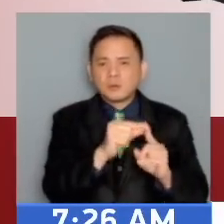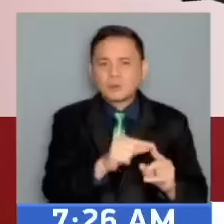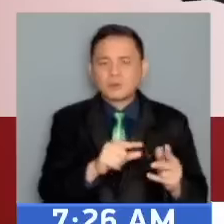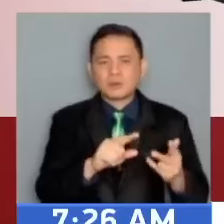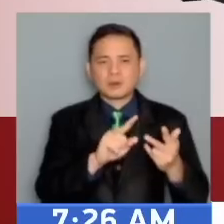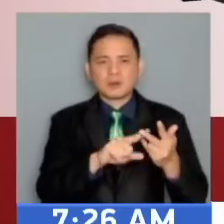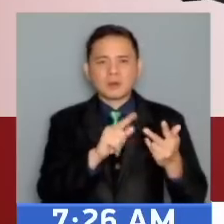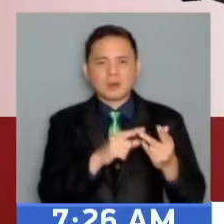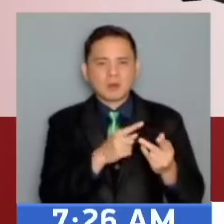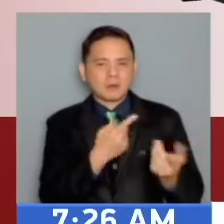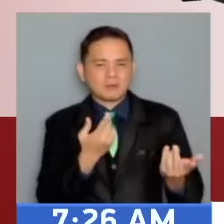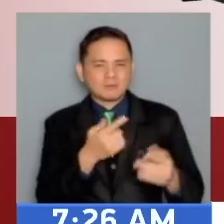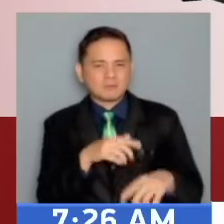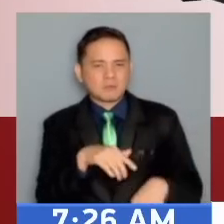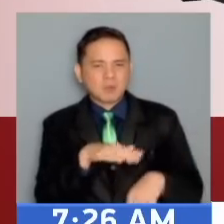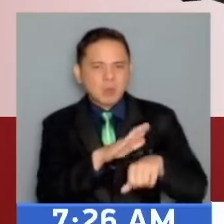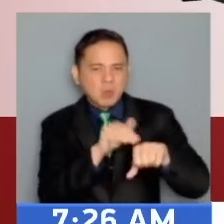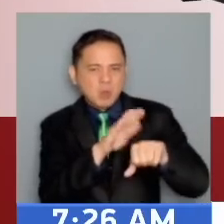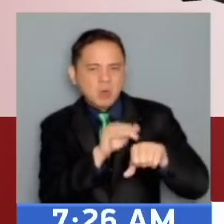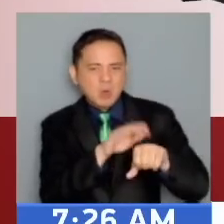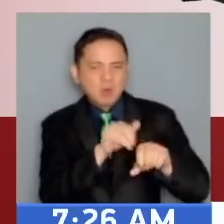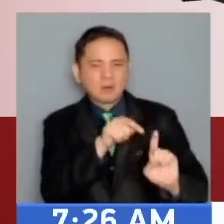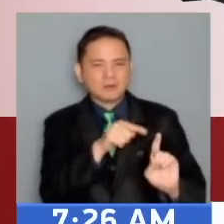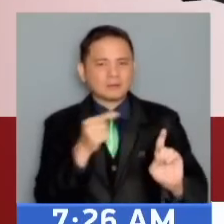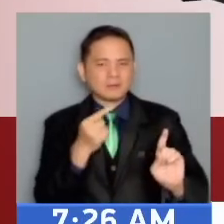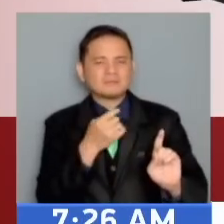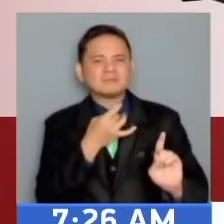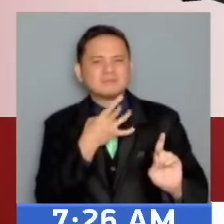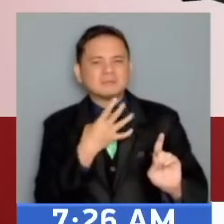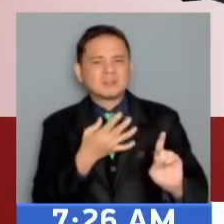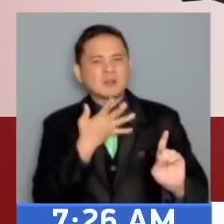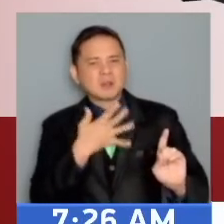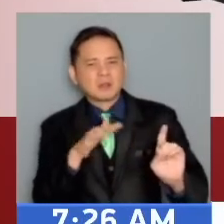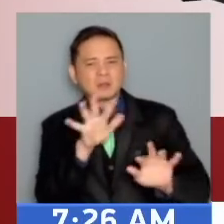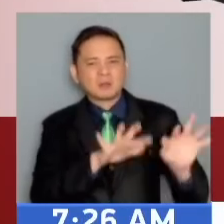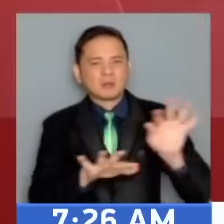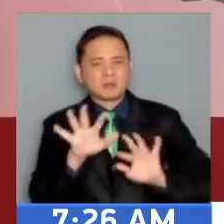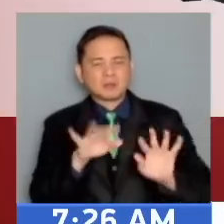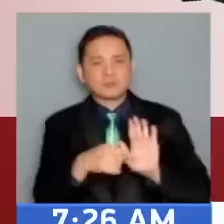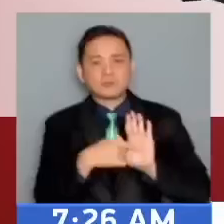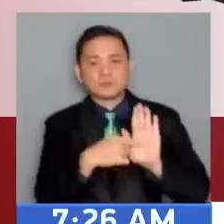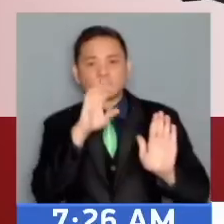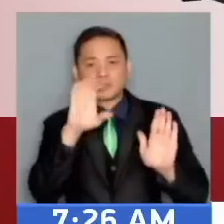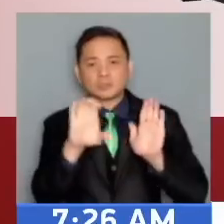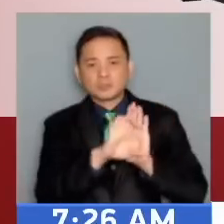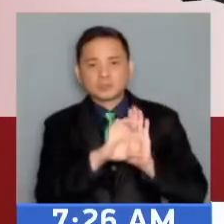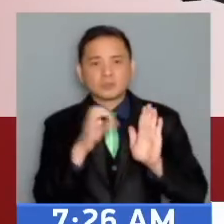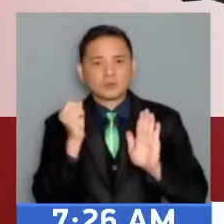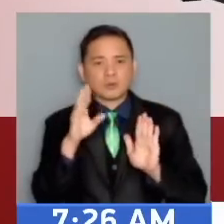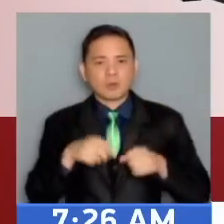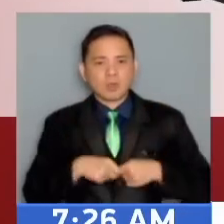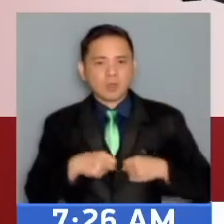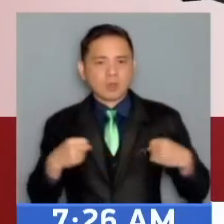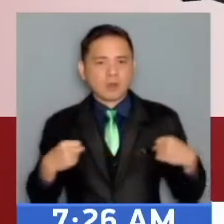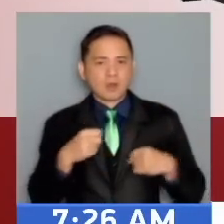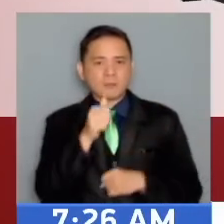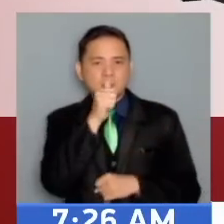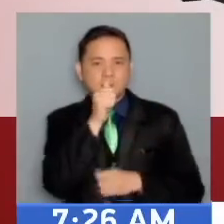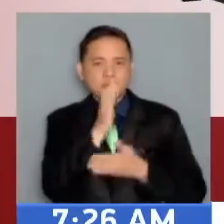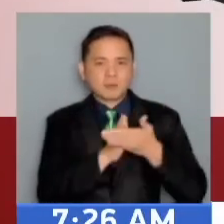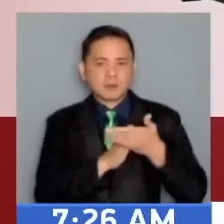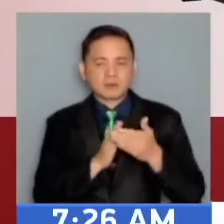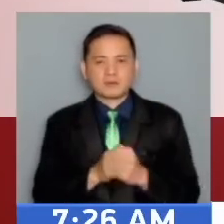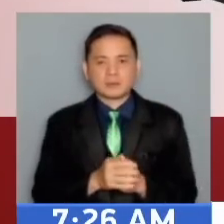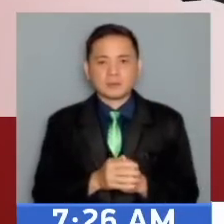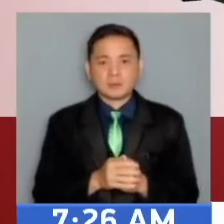pangiinsulto, paghingi ng personal na impormasyon at pagpapakita ng maselang bahagi ng katawan. Kung ang PUV operator, driver o konduktor ang